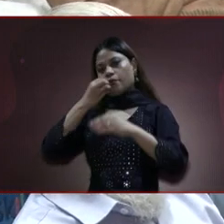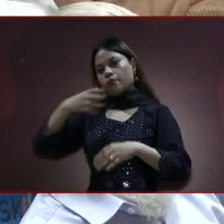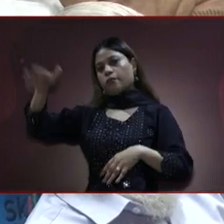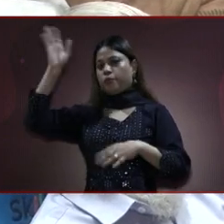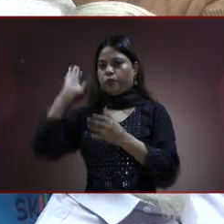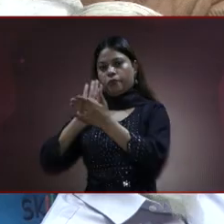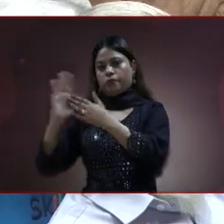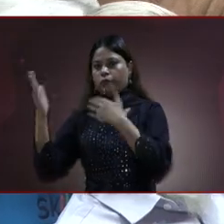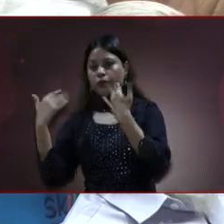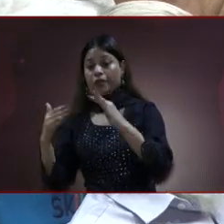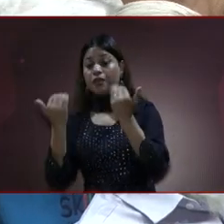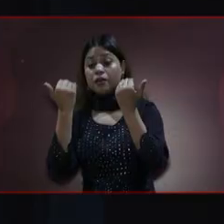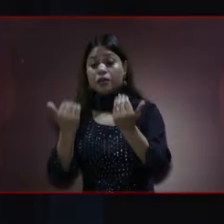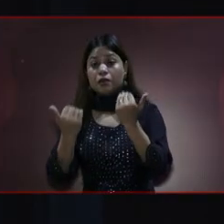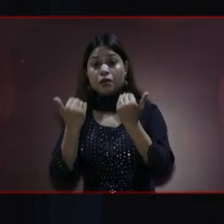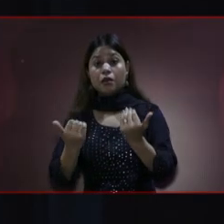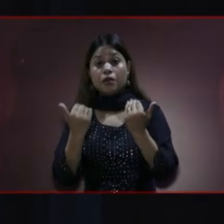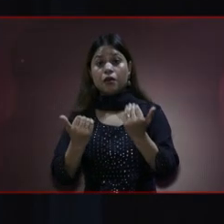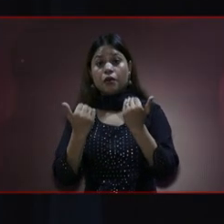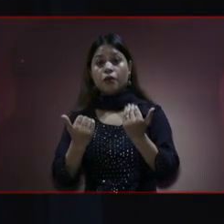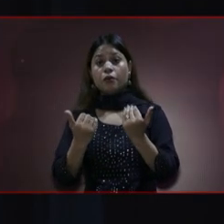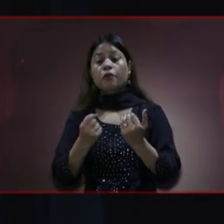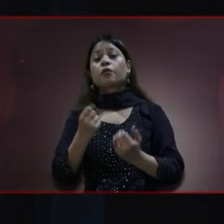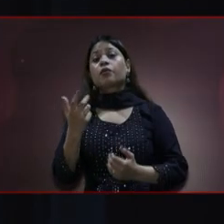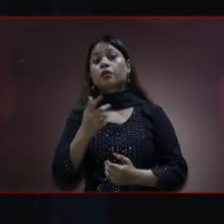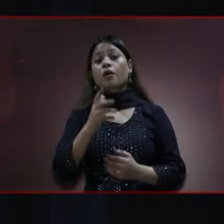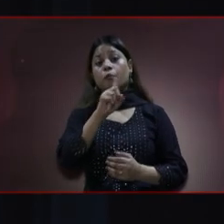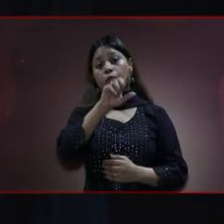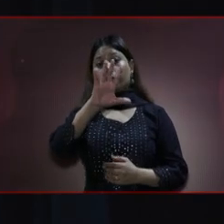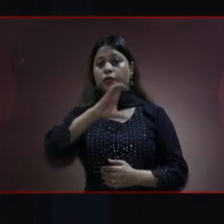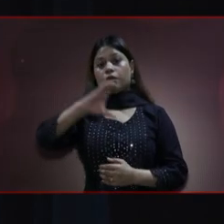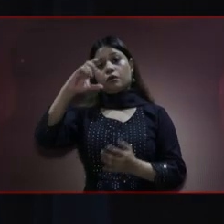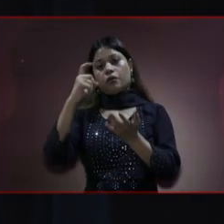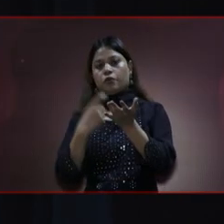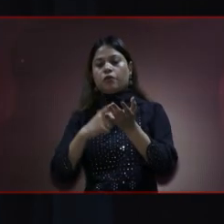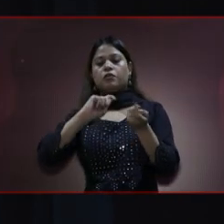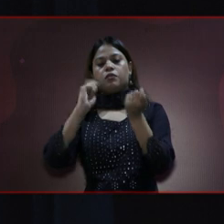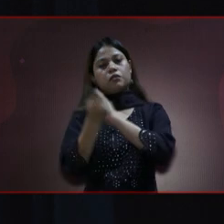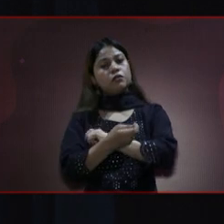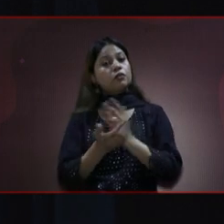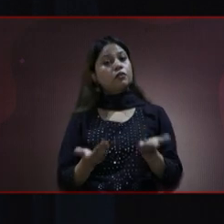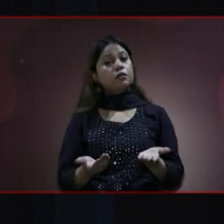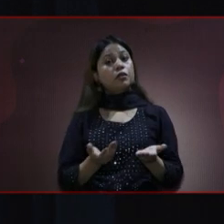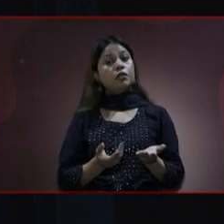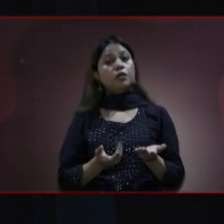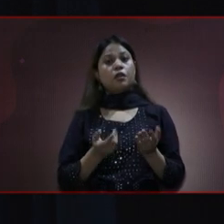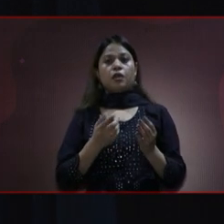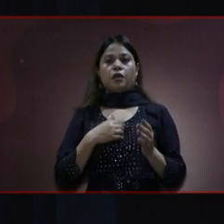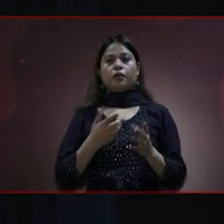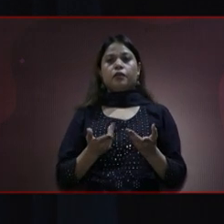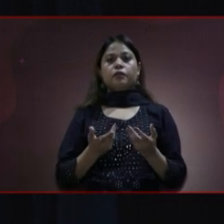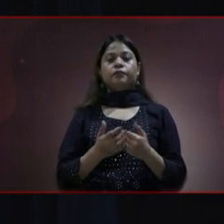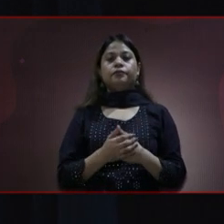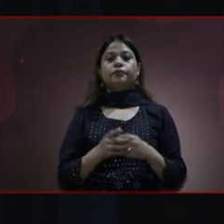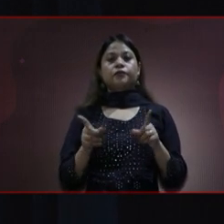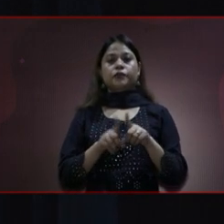आप बनाते थे NCERT की ओर से, इस बार उसको आप 15 करोड़ करने वाले हो। मेरा स्टैटिस्टिक्स ठीक है ना? मैं